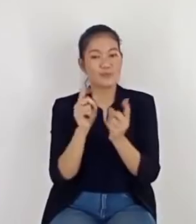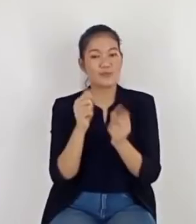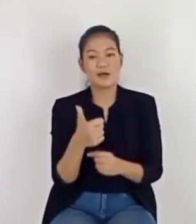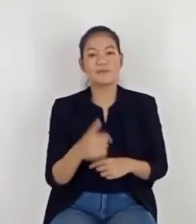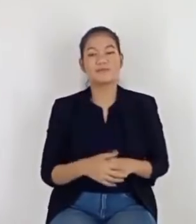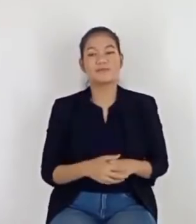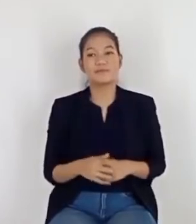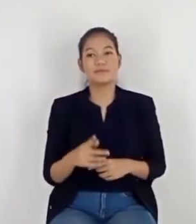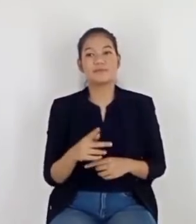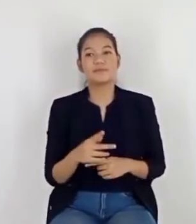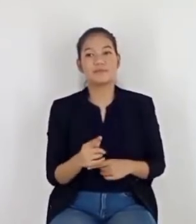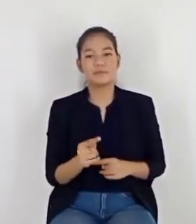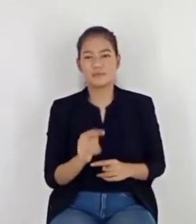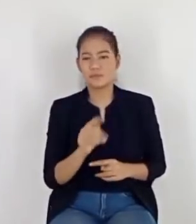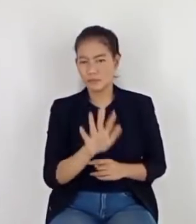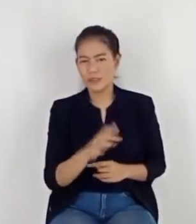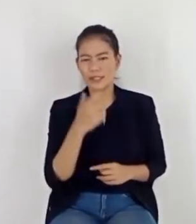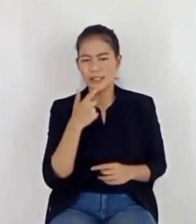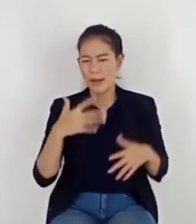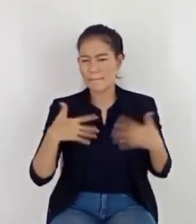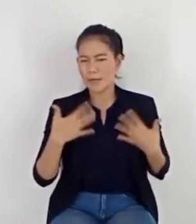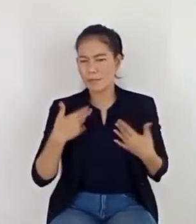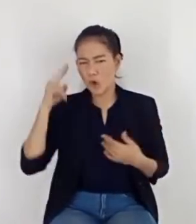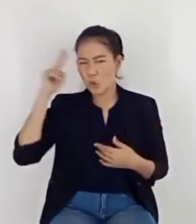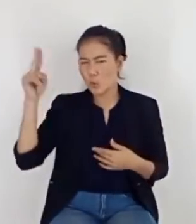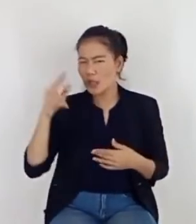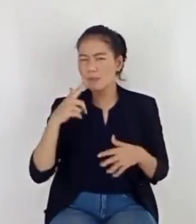Kita mendalami dahulu tentang penghiburan dari Tuhan.